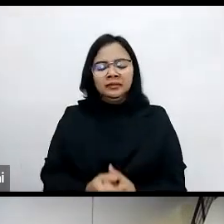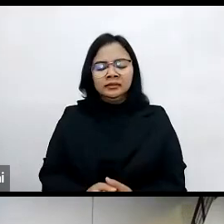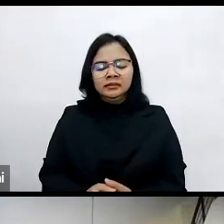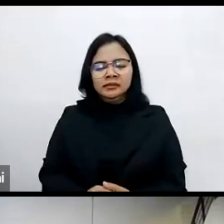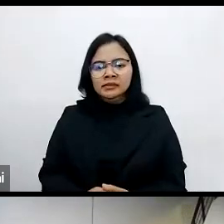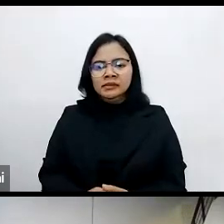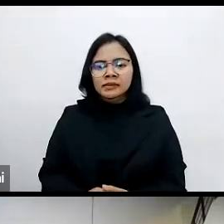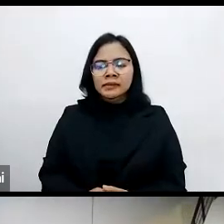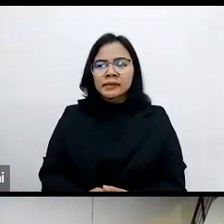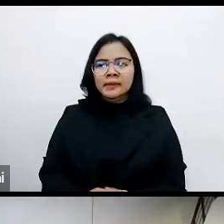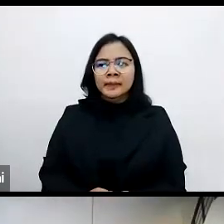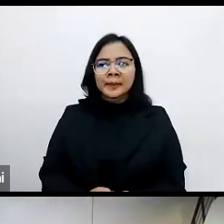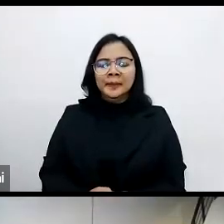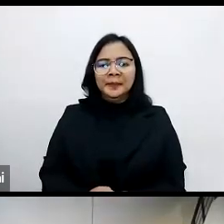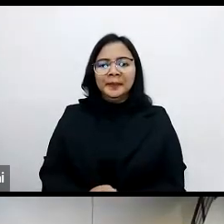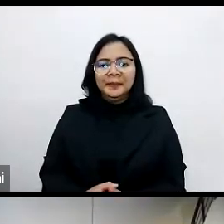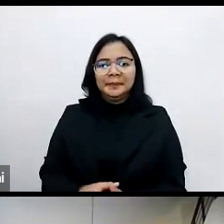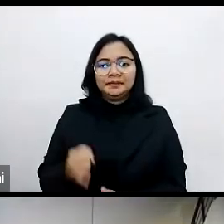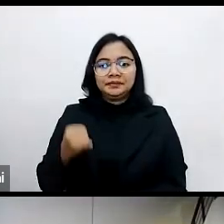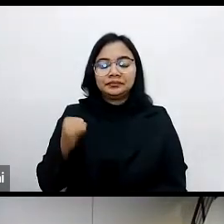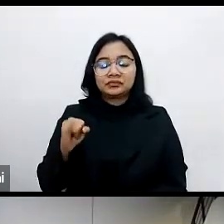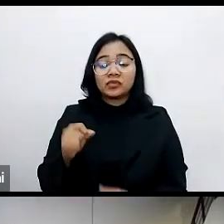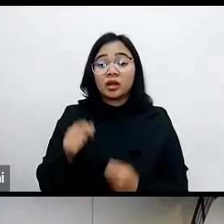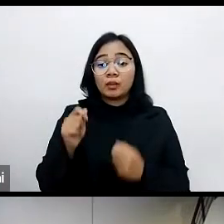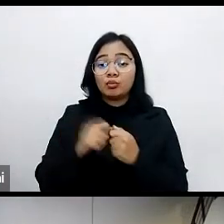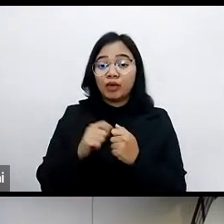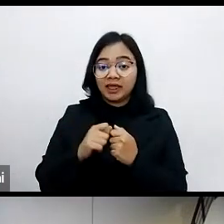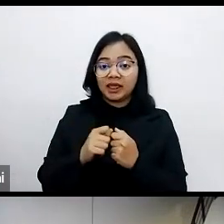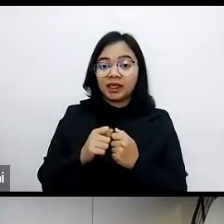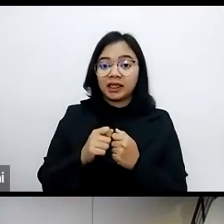bukan cukup menarik, maksudnya yang membuat